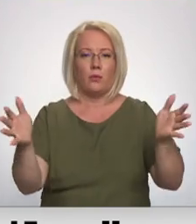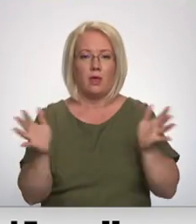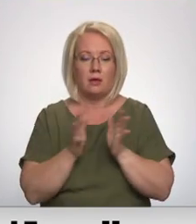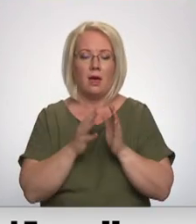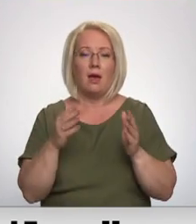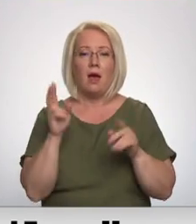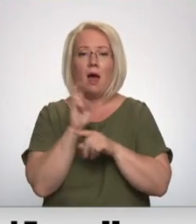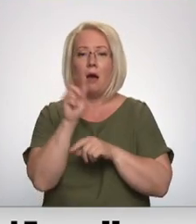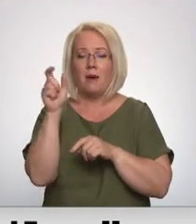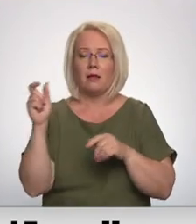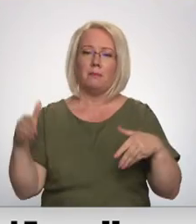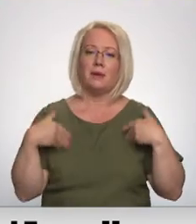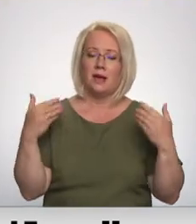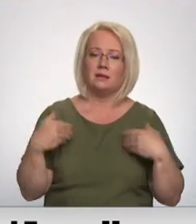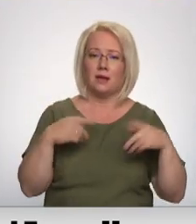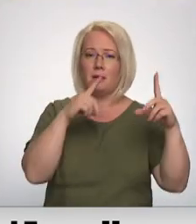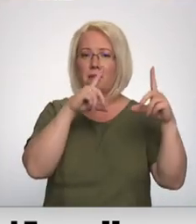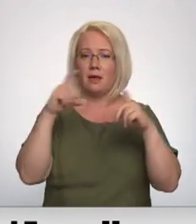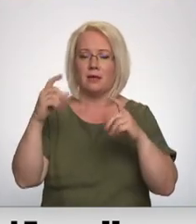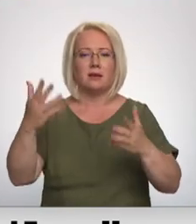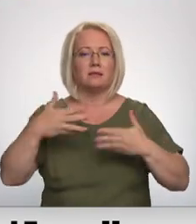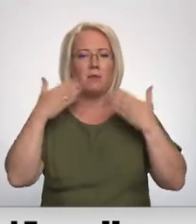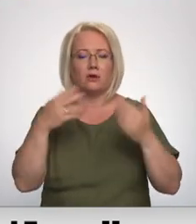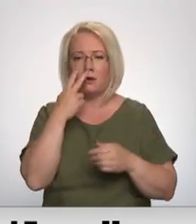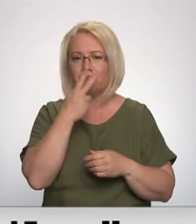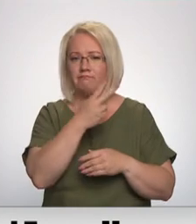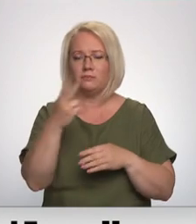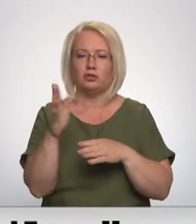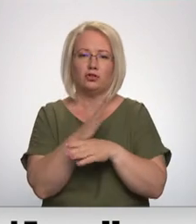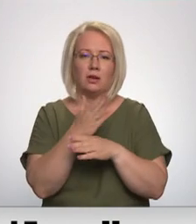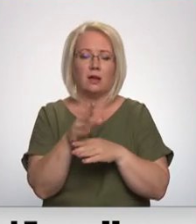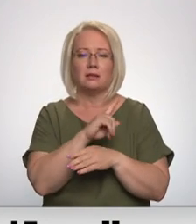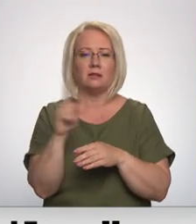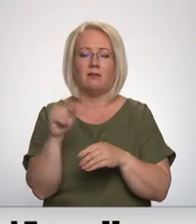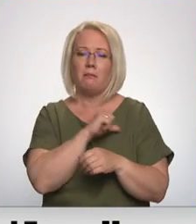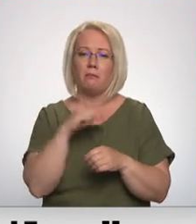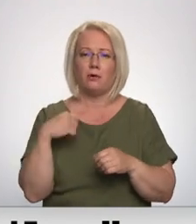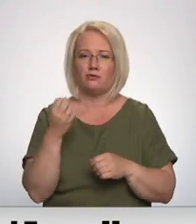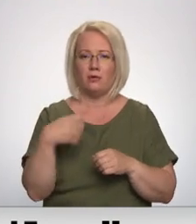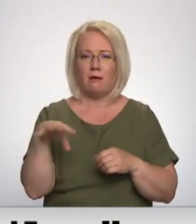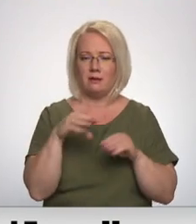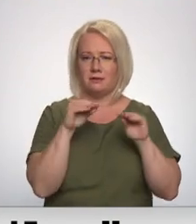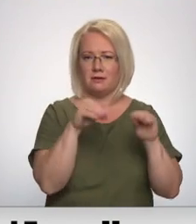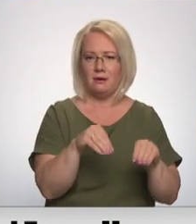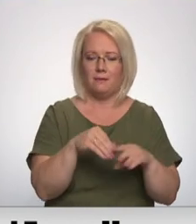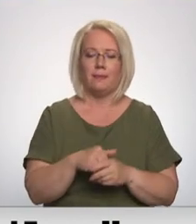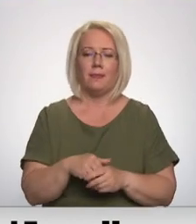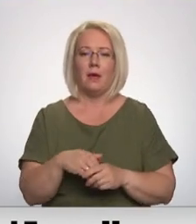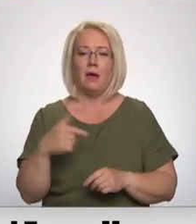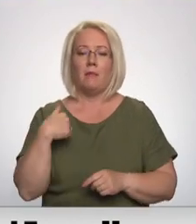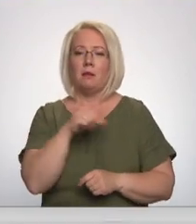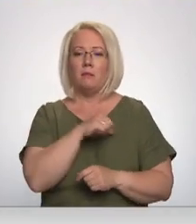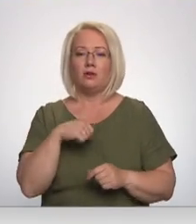Apmeklētāji priecājas, bildē, smaržo un noskata šķirnes, kas turmāk varētu papildināt pašu dārzu kolekcijas. Pašai daudz rožas